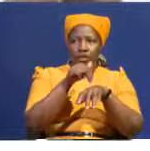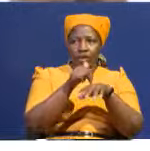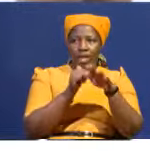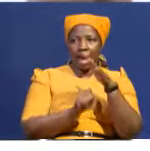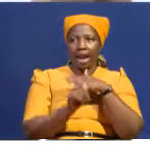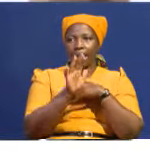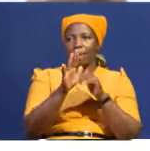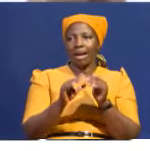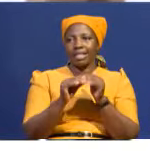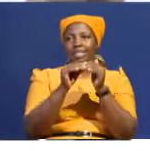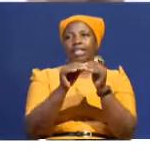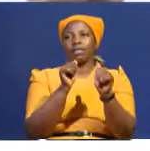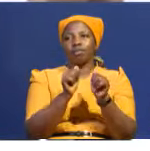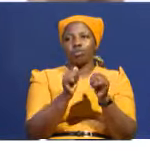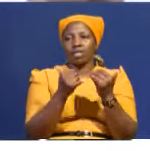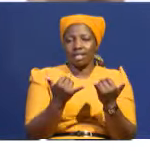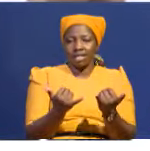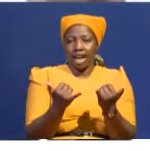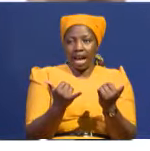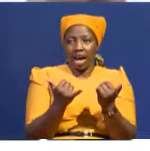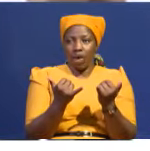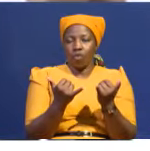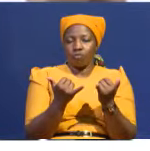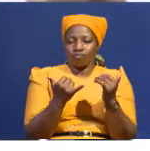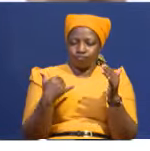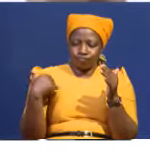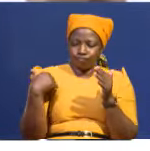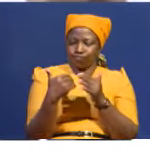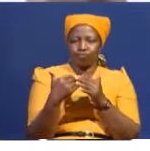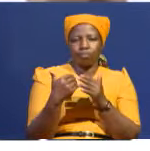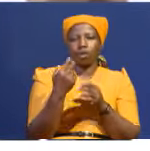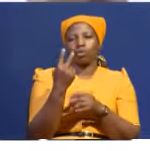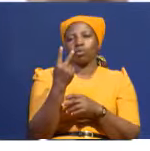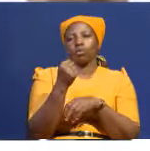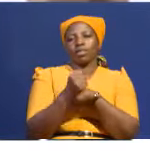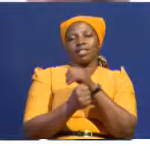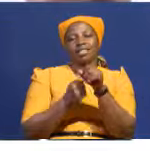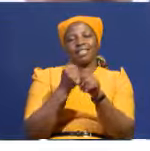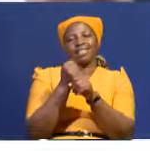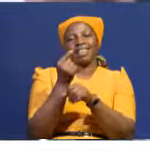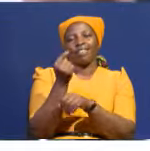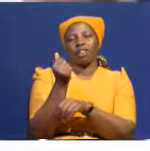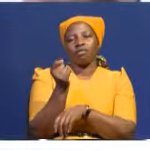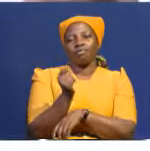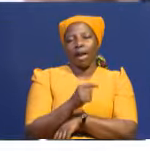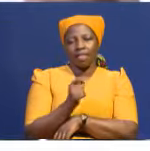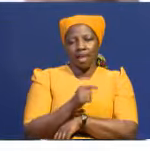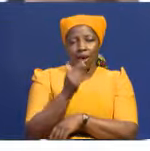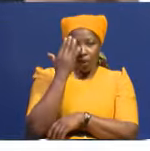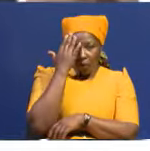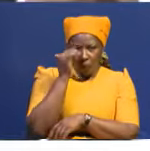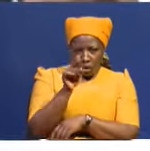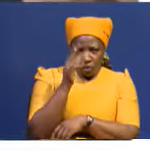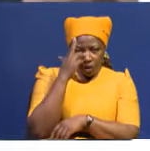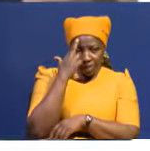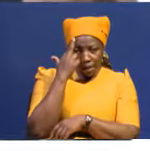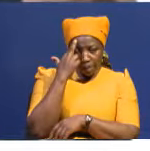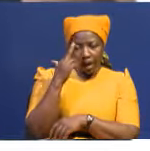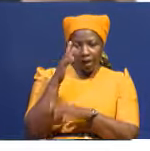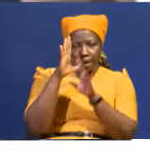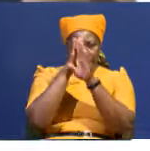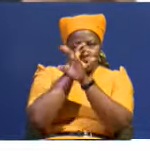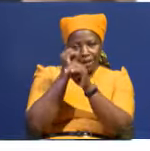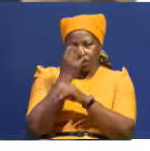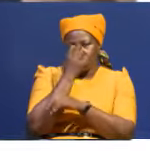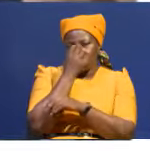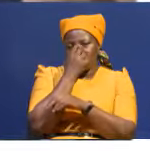chini ya uongozi wake ambao kwa sasa umeshapita miaka miwili na miezi kadhaa. Manake utakumbuka alichukua hatamu za